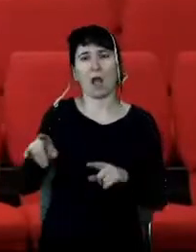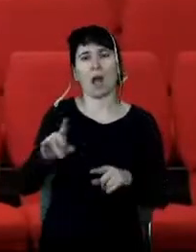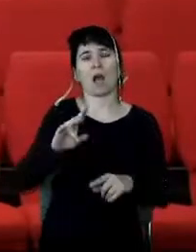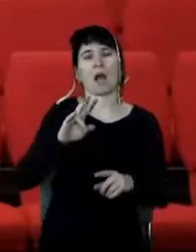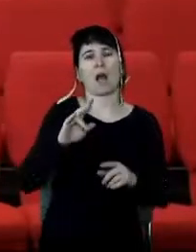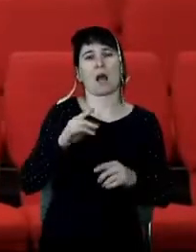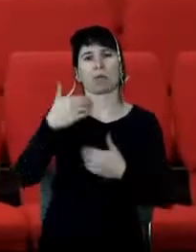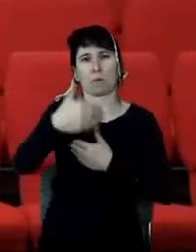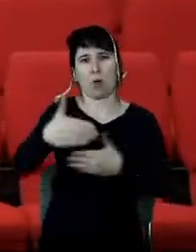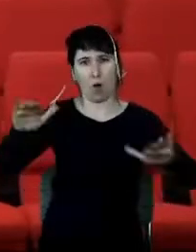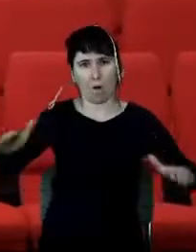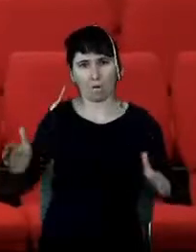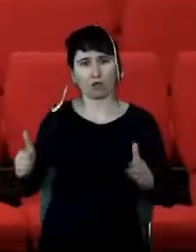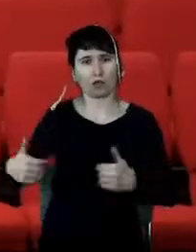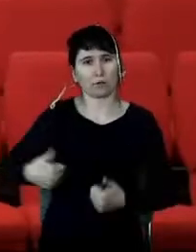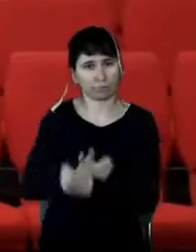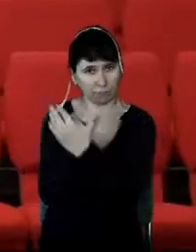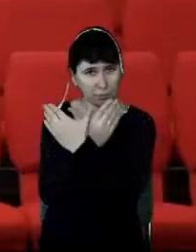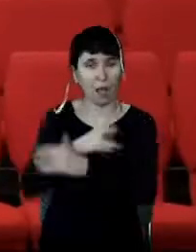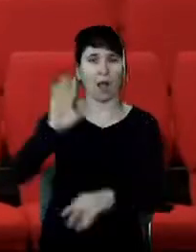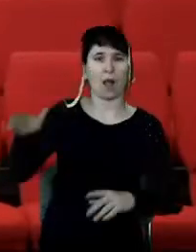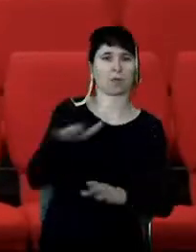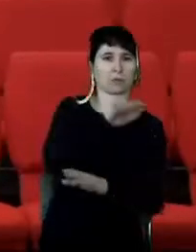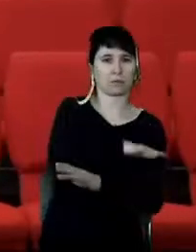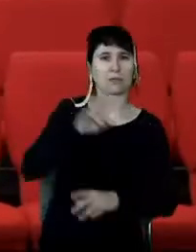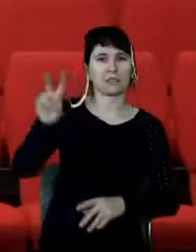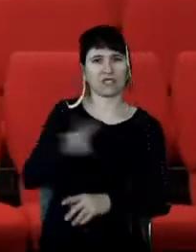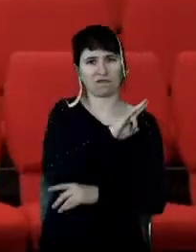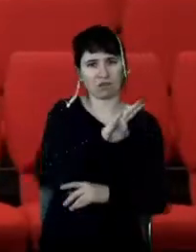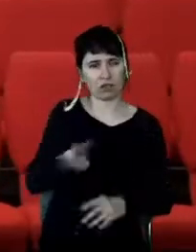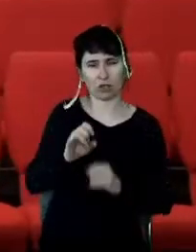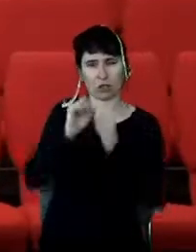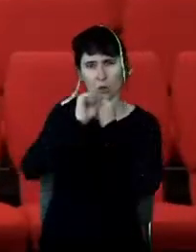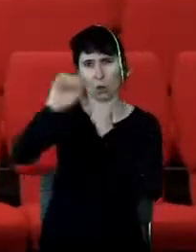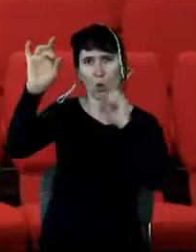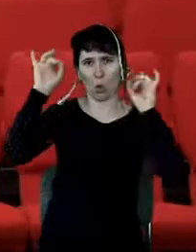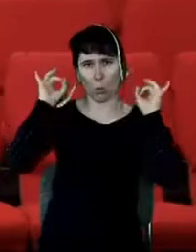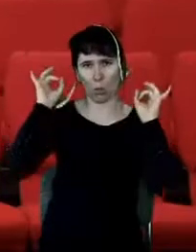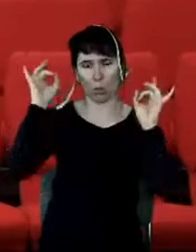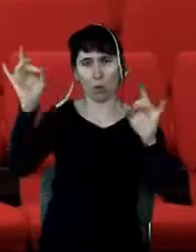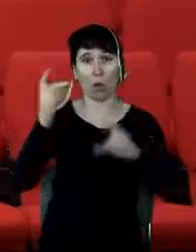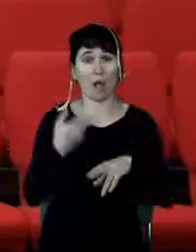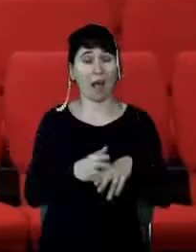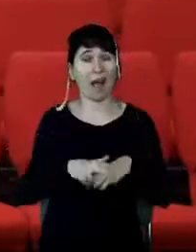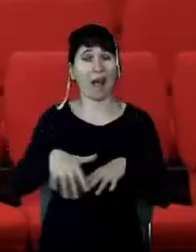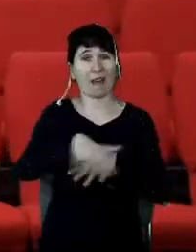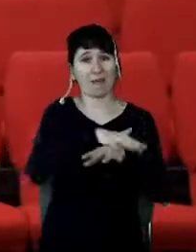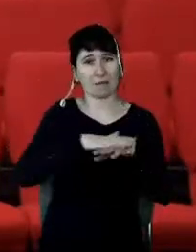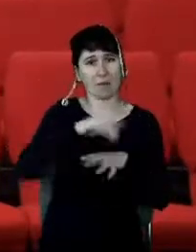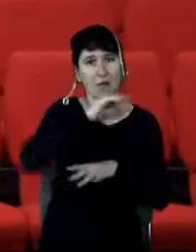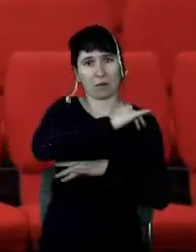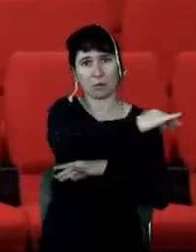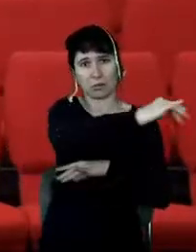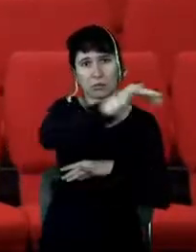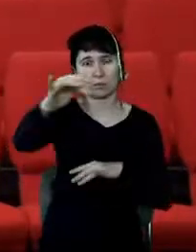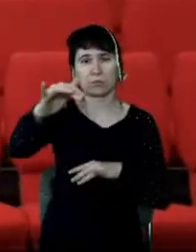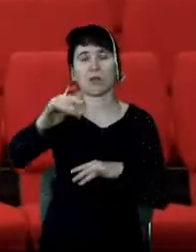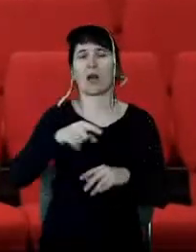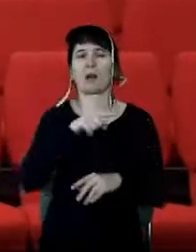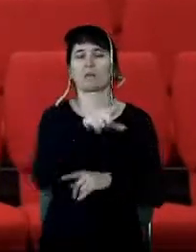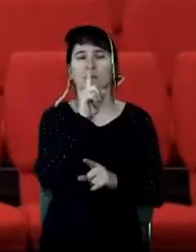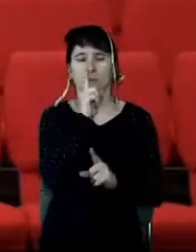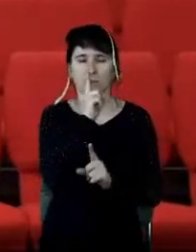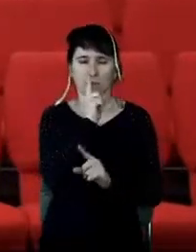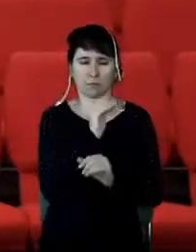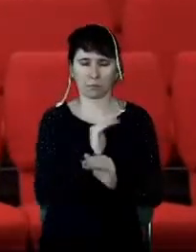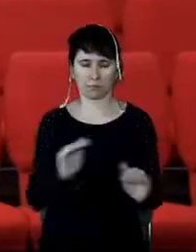за ковчегом Господнього завіту. Хай йдуть і трублять. А народові Ісус дав вказівку, наказуючи: не